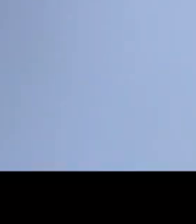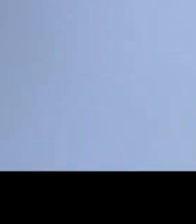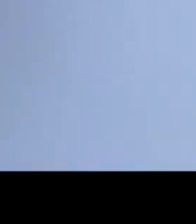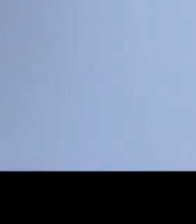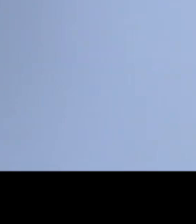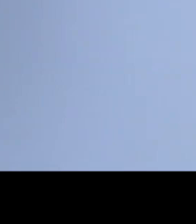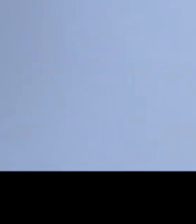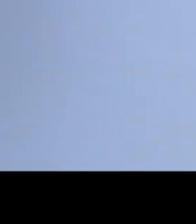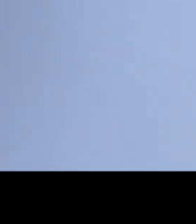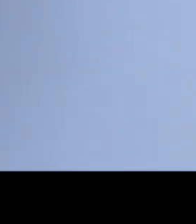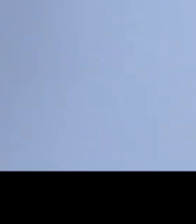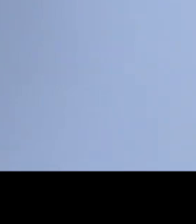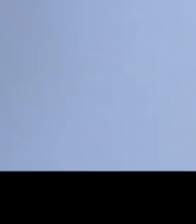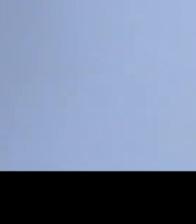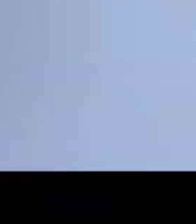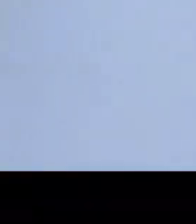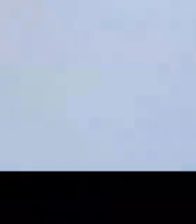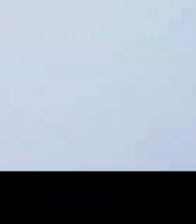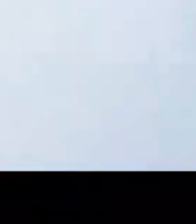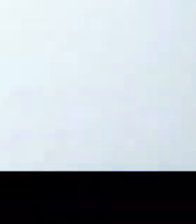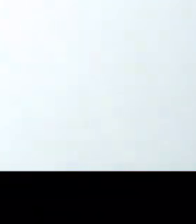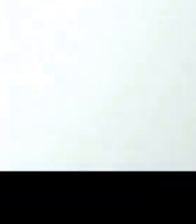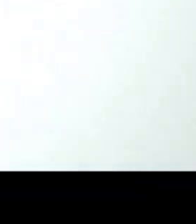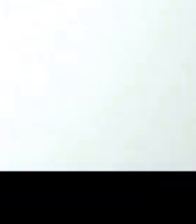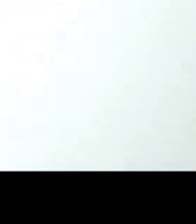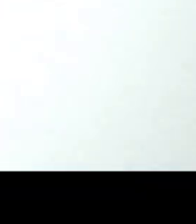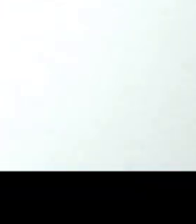할머니가 안 계시더라고요.